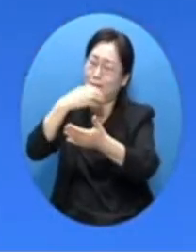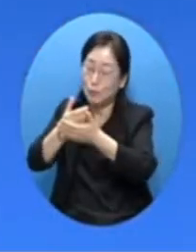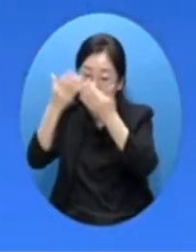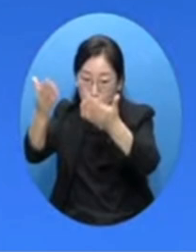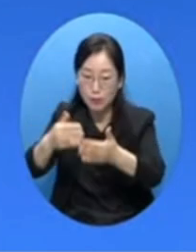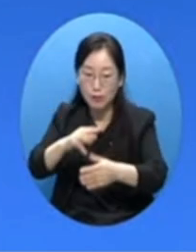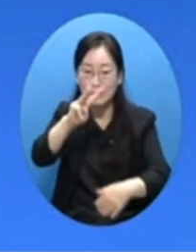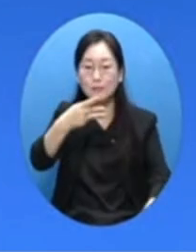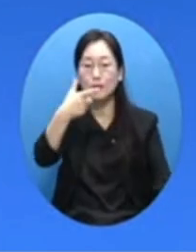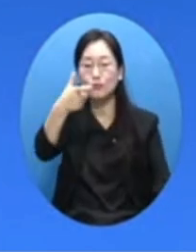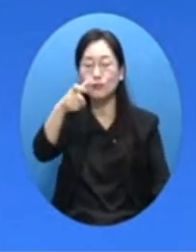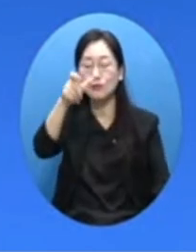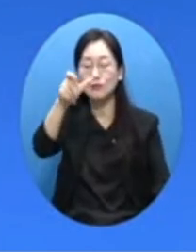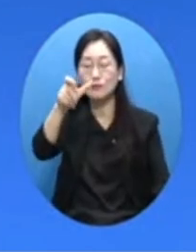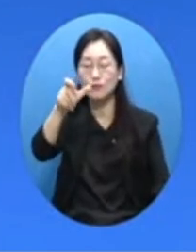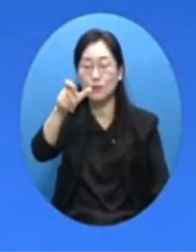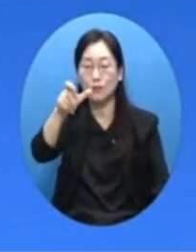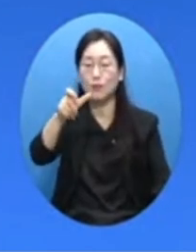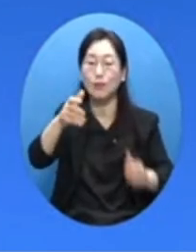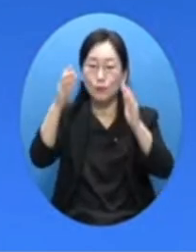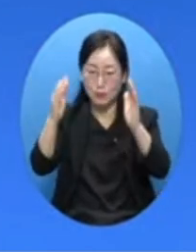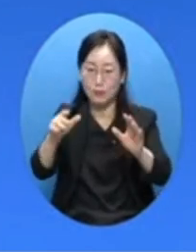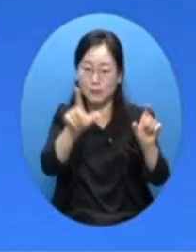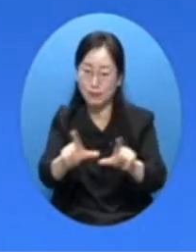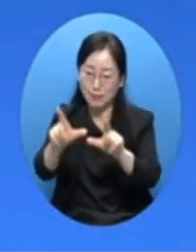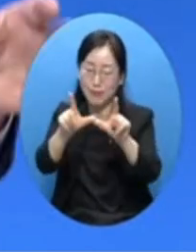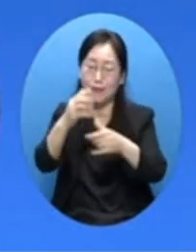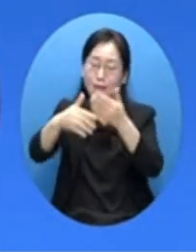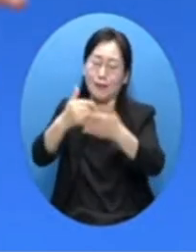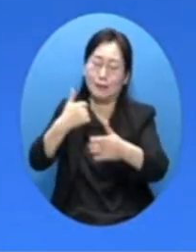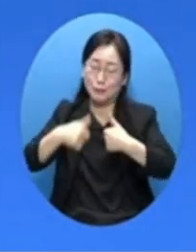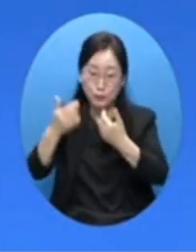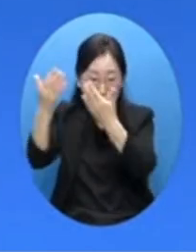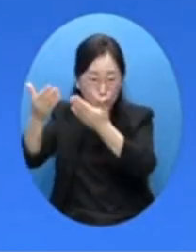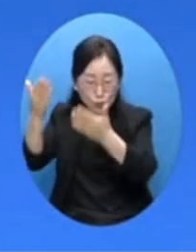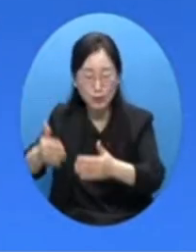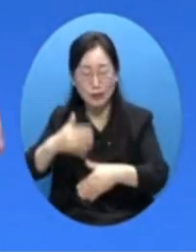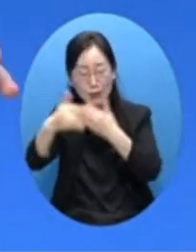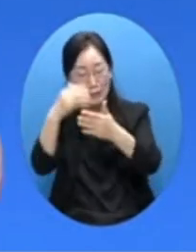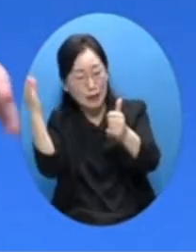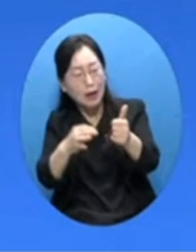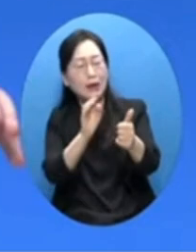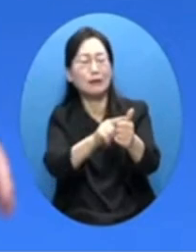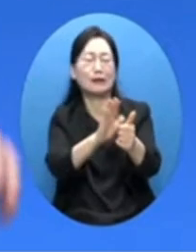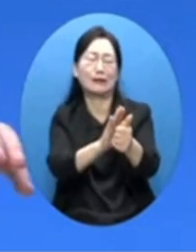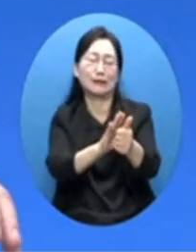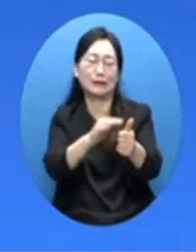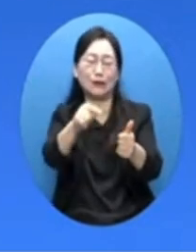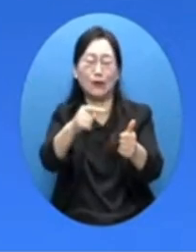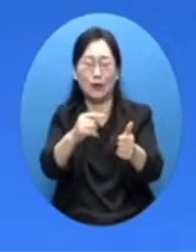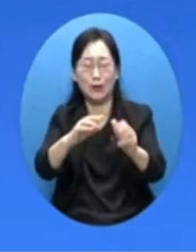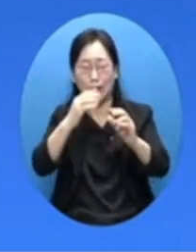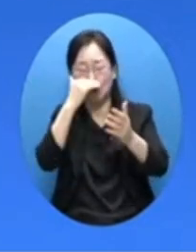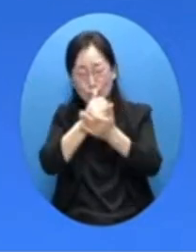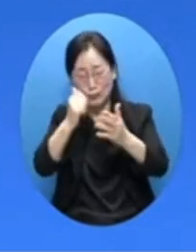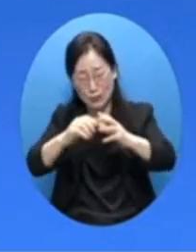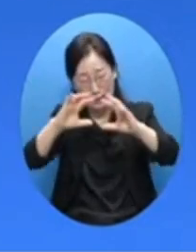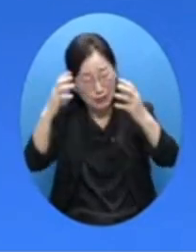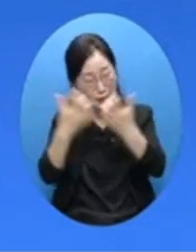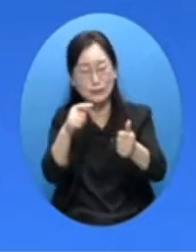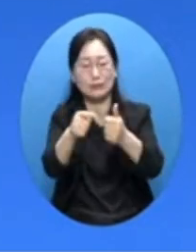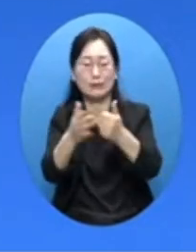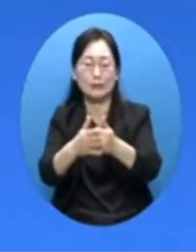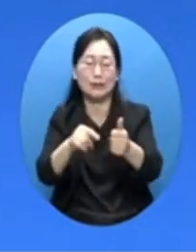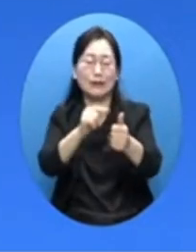살면서 하나님을 늘 기쁘시게 해드려서 하나님이 더 이상 그 죄악 많은 세상에 너 같은 의인이